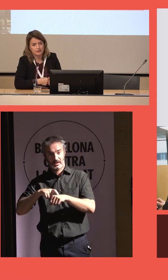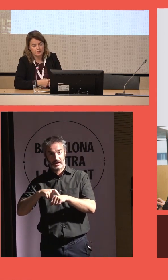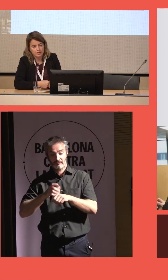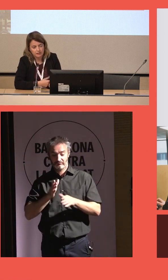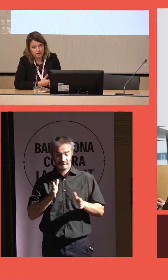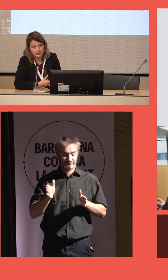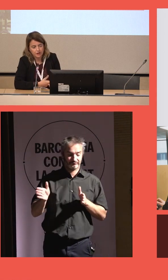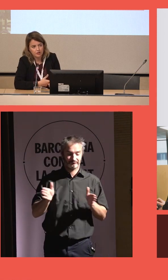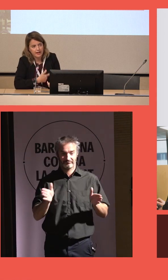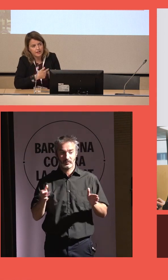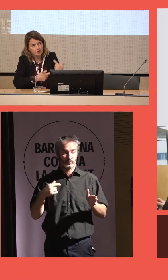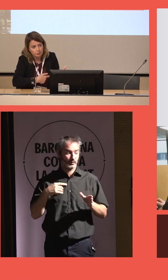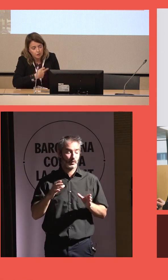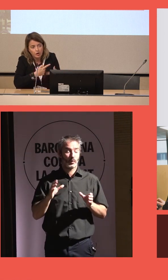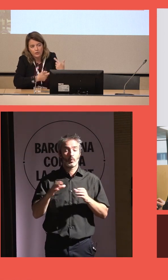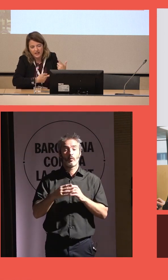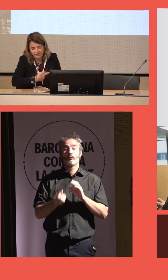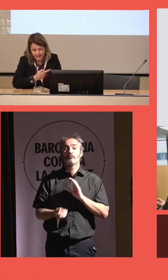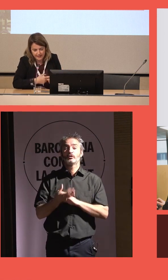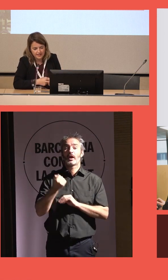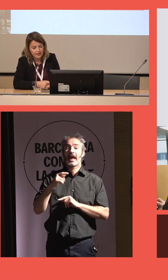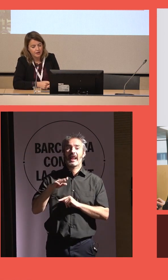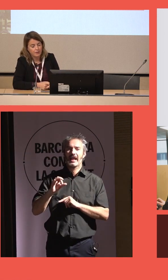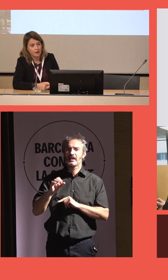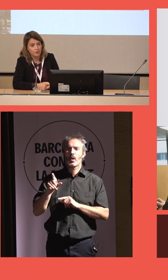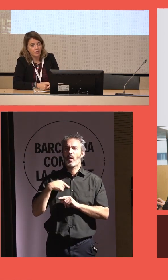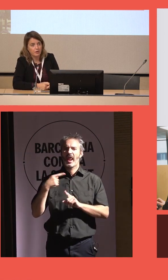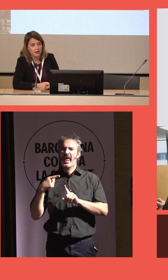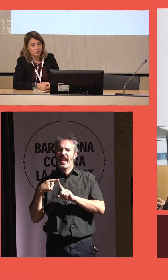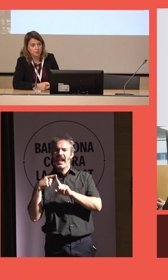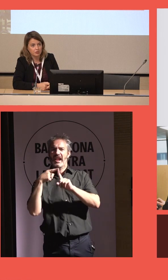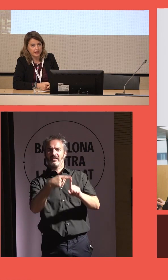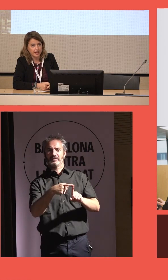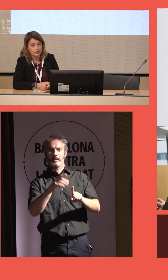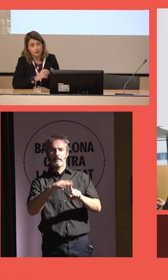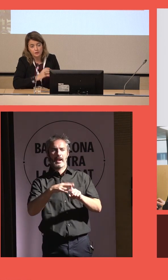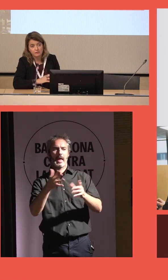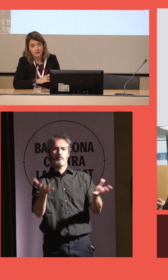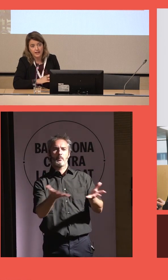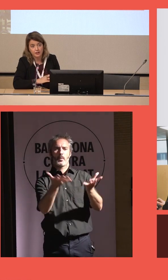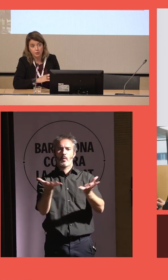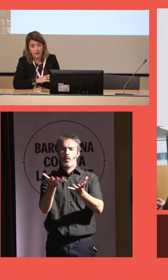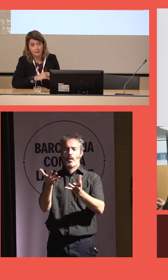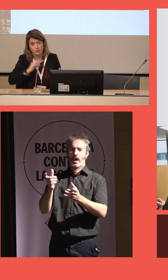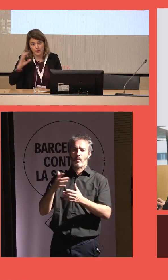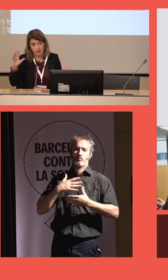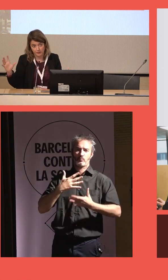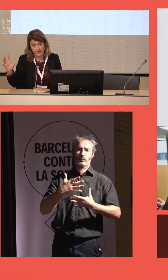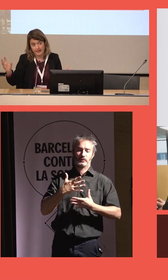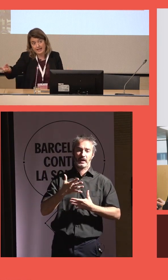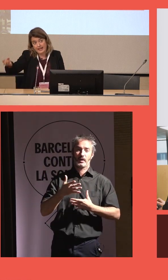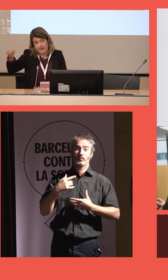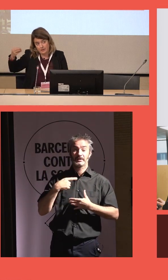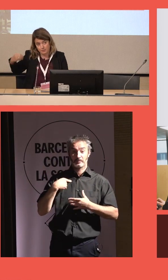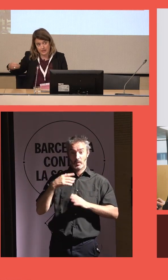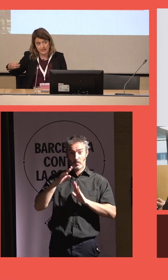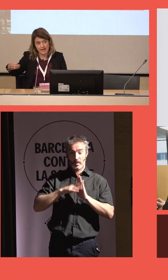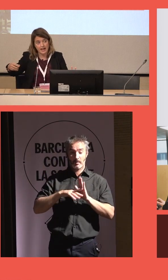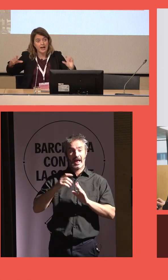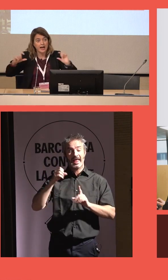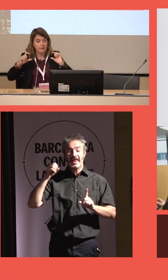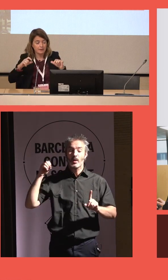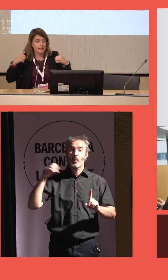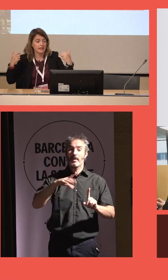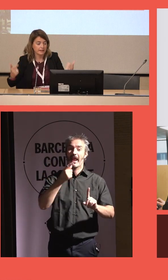aquests a Fundació Alares som com referents per a promoure el voluntariat doncs vam fer aquest programa il·luminar una vida que era a nivell